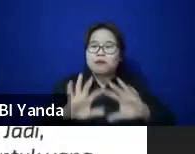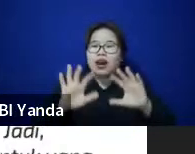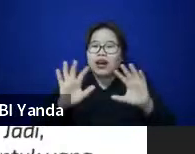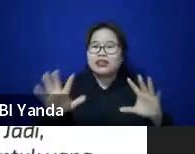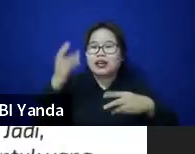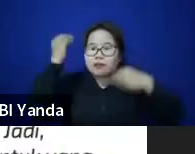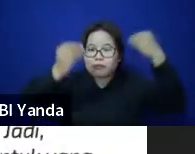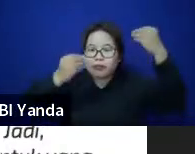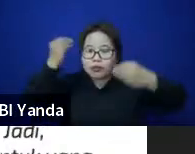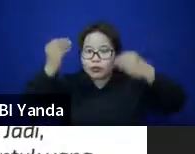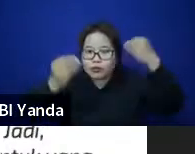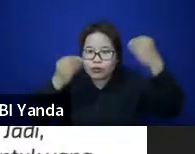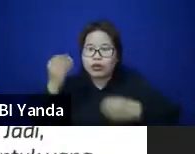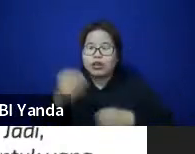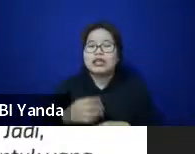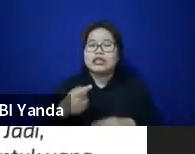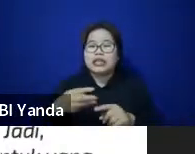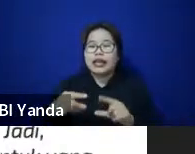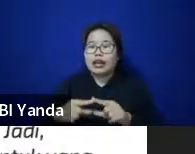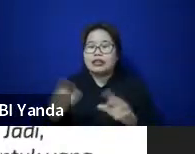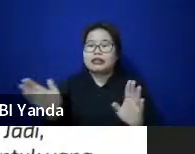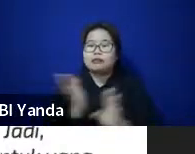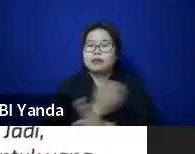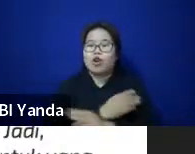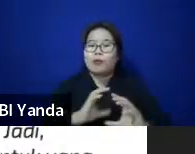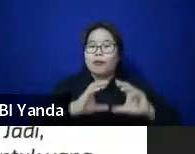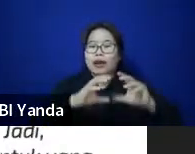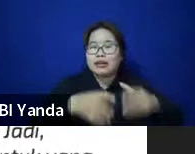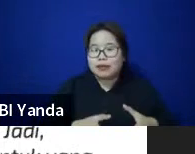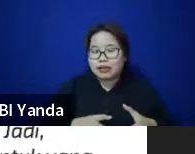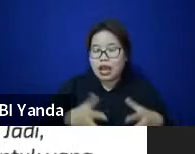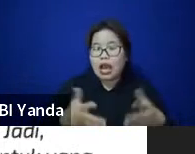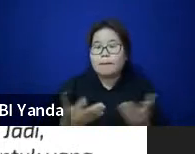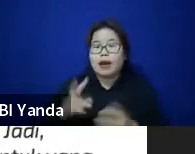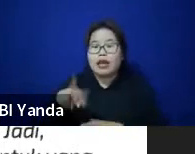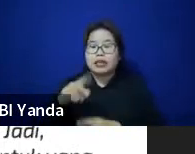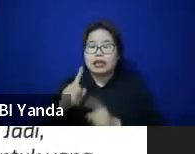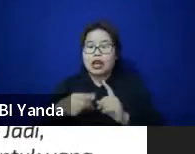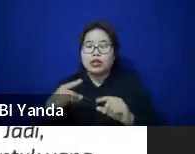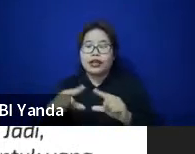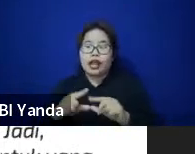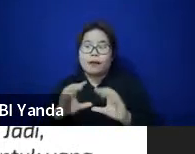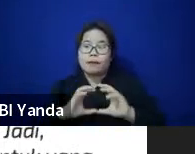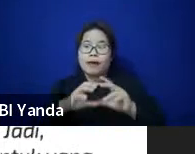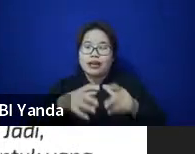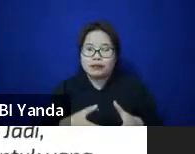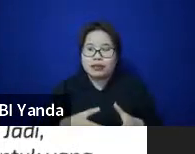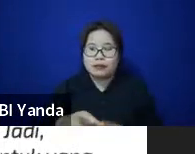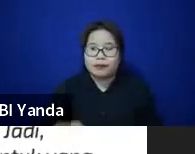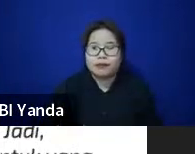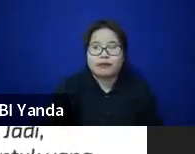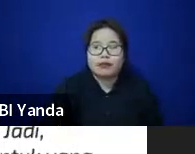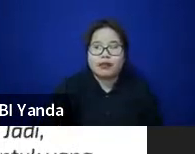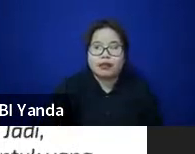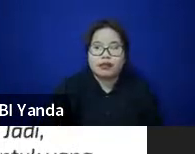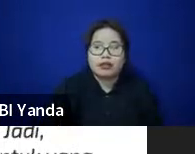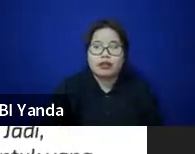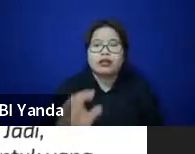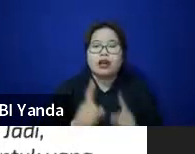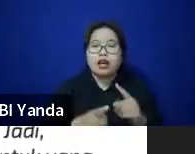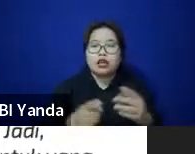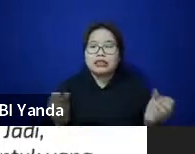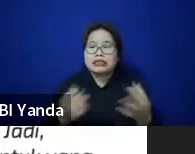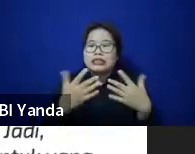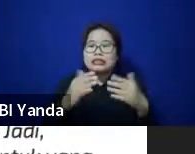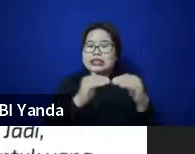masih di era sebelum pandemi gitu ya, dan apalagi di era pandemi gitu kan, yang terjadi di level